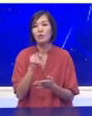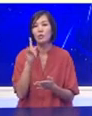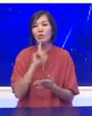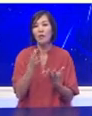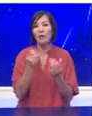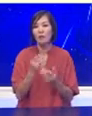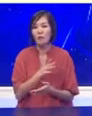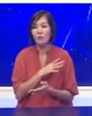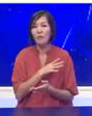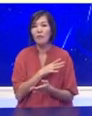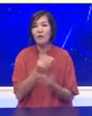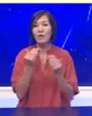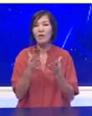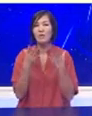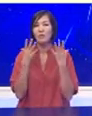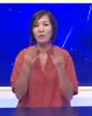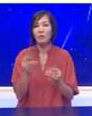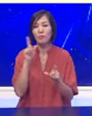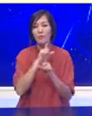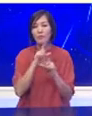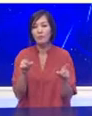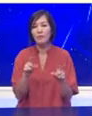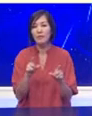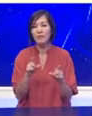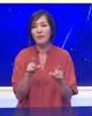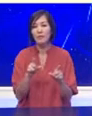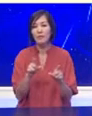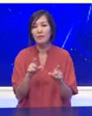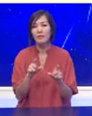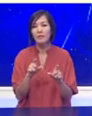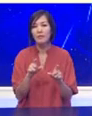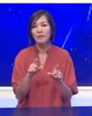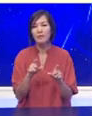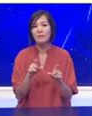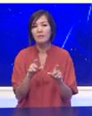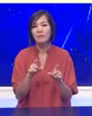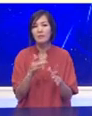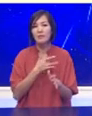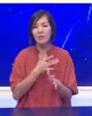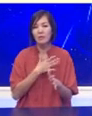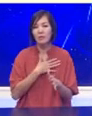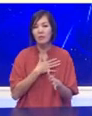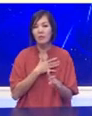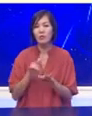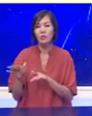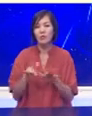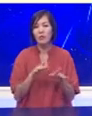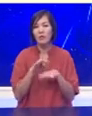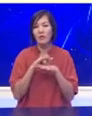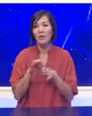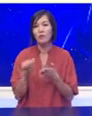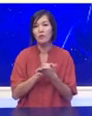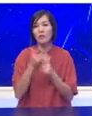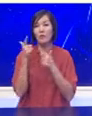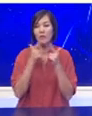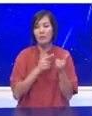отырмыз. Қазіргі таңда мектептің жаңа өзіміздің теңгерімізге алу процедуралар жүргізіліп жатыр. Толығымен рәсімделіп біткеннен кейін